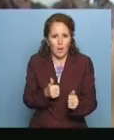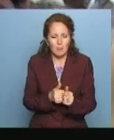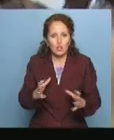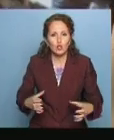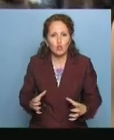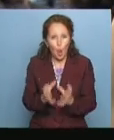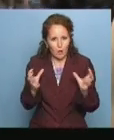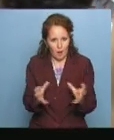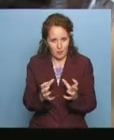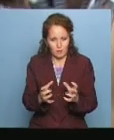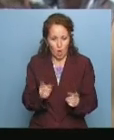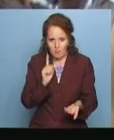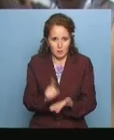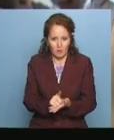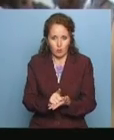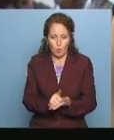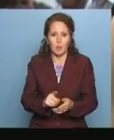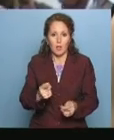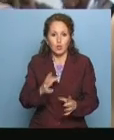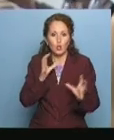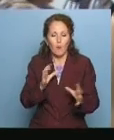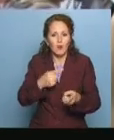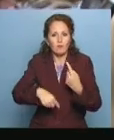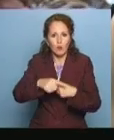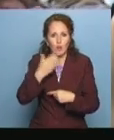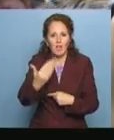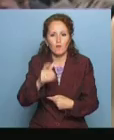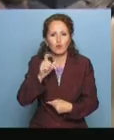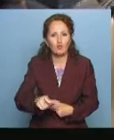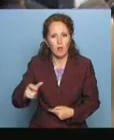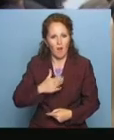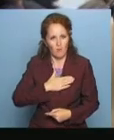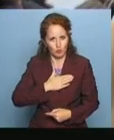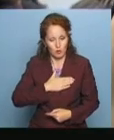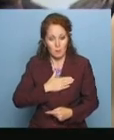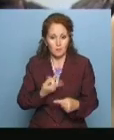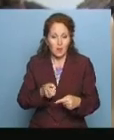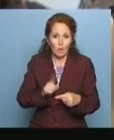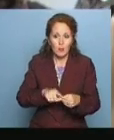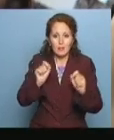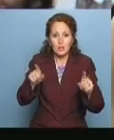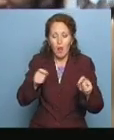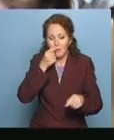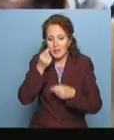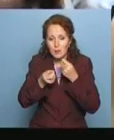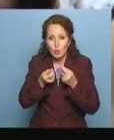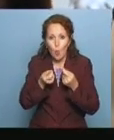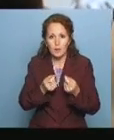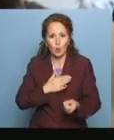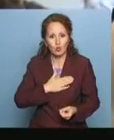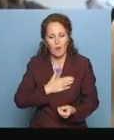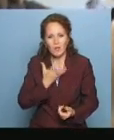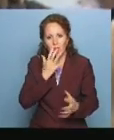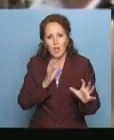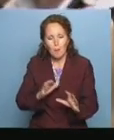ни стало. То, что возвращает человека к его человечности. Вот эти вот золотые зерна душевного тепла и